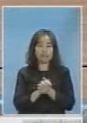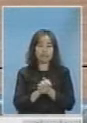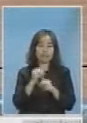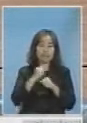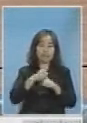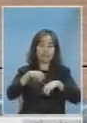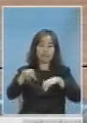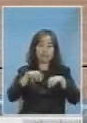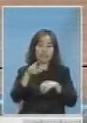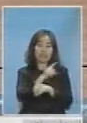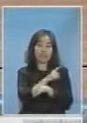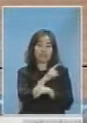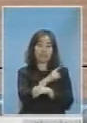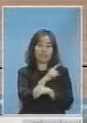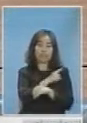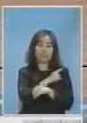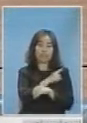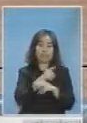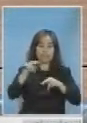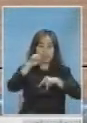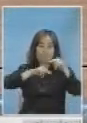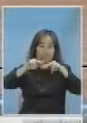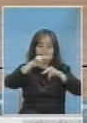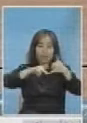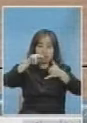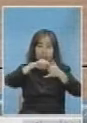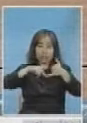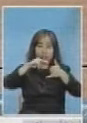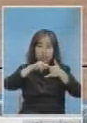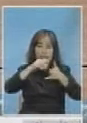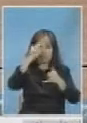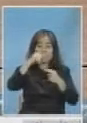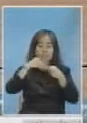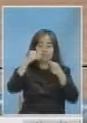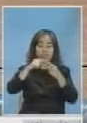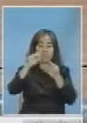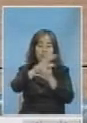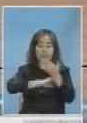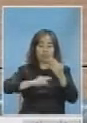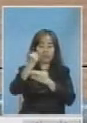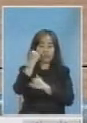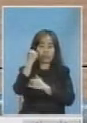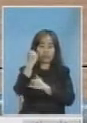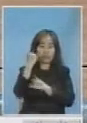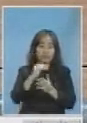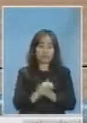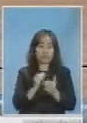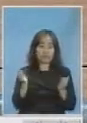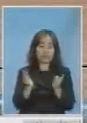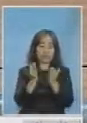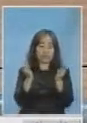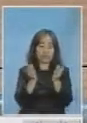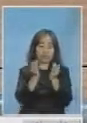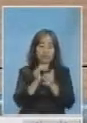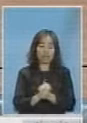ที่ในการดูแลปกป้องเพื่อรักษาความมั่นคงเสริมสร้างความมั่นคงของสถาบันพระมหาก